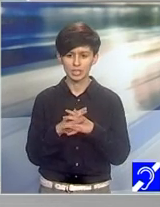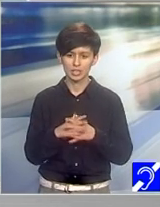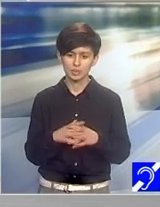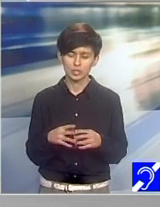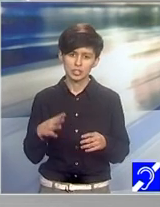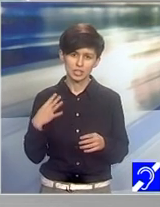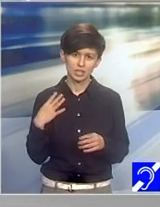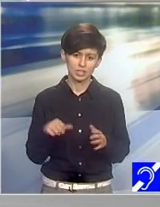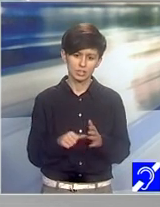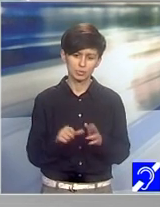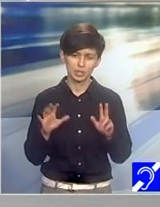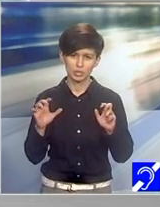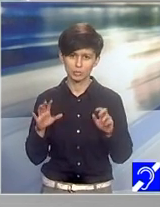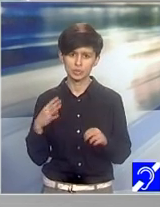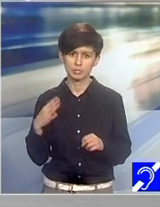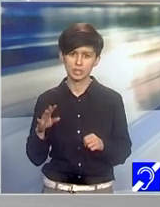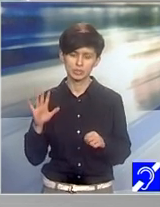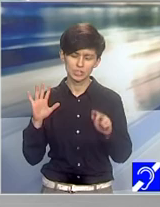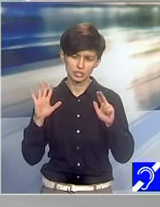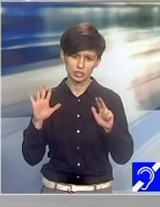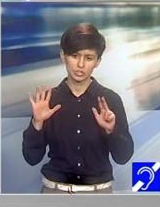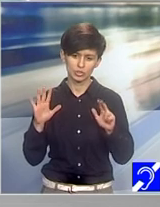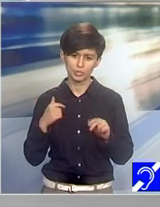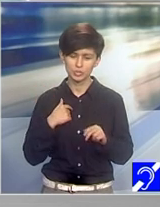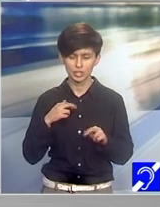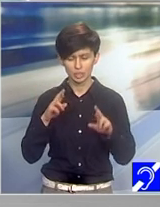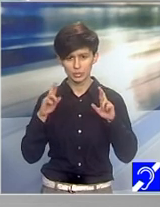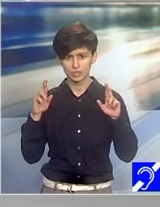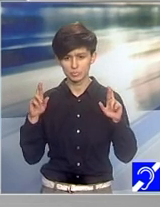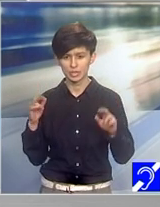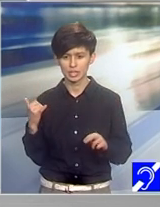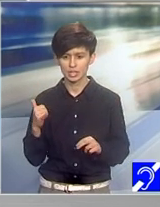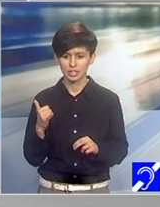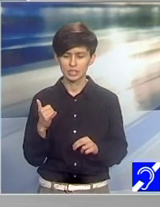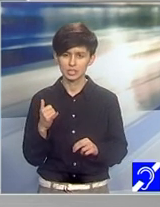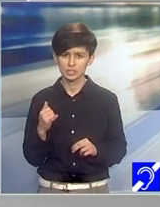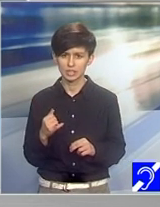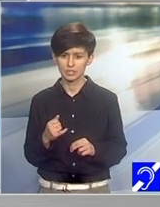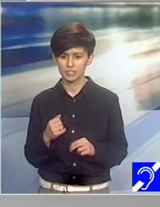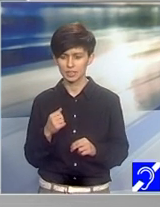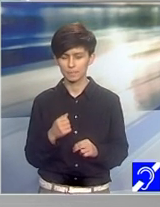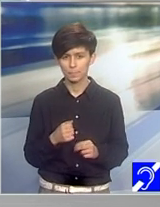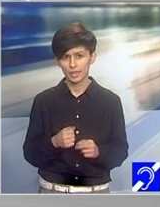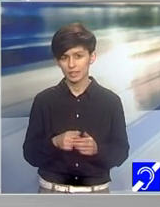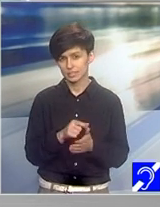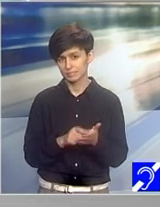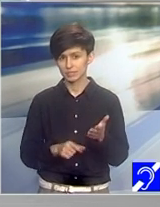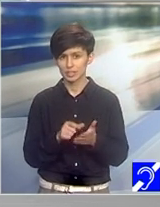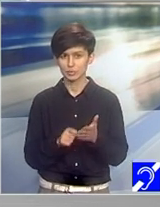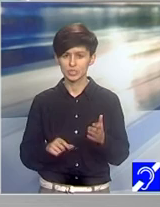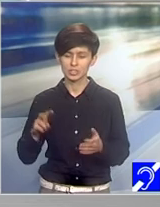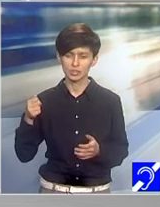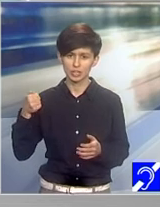48, dar sper totuși să ne vină un 1856 în față, apropo de poezia lui Alexandri, cineva